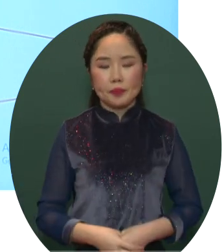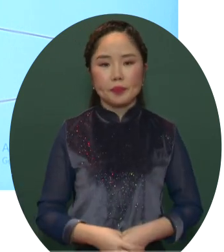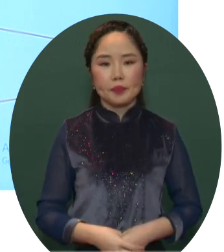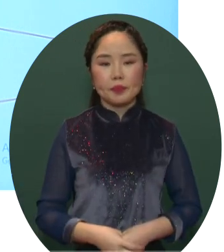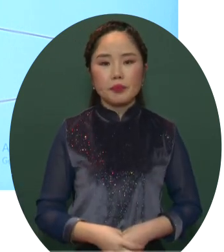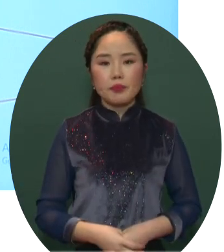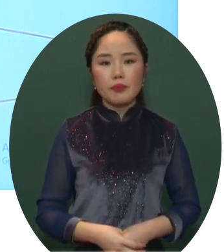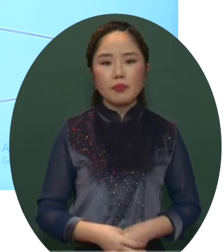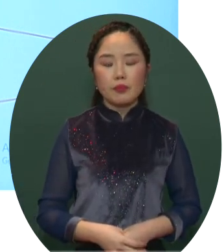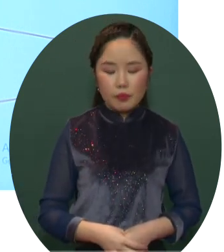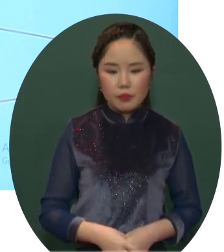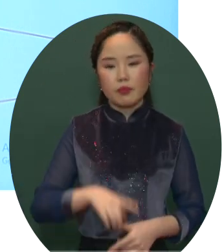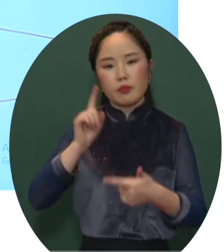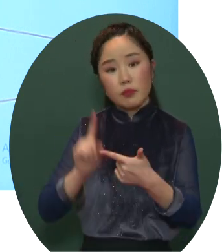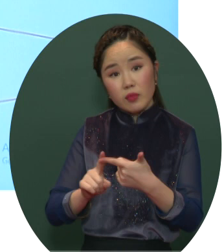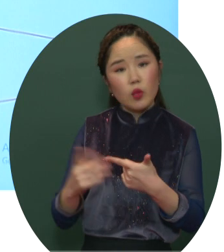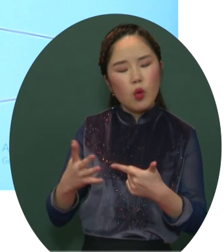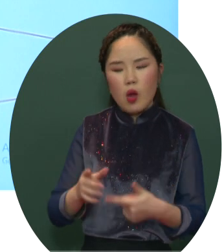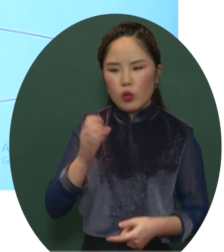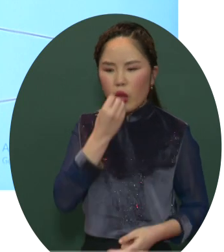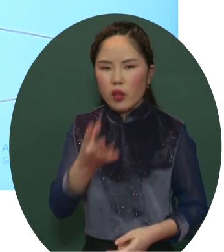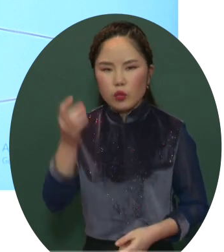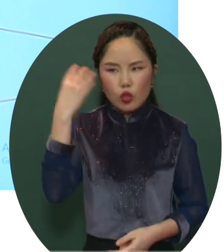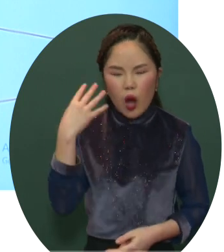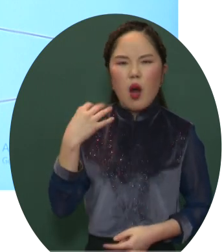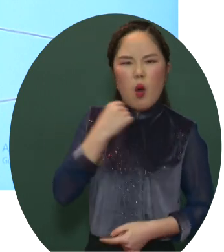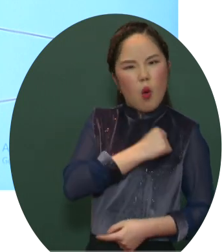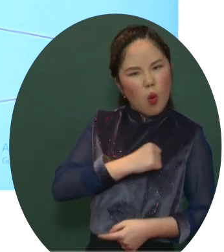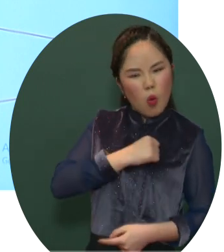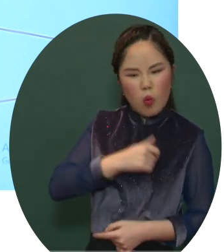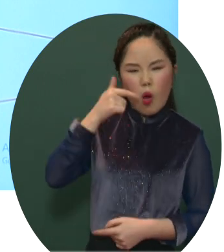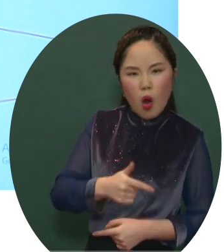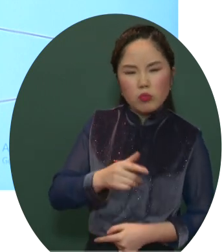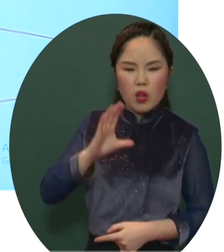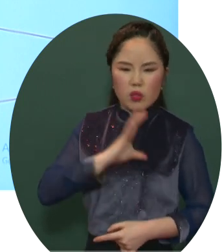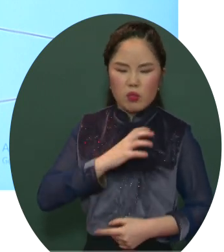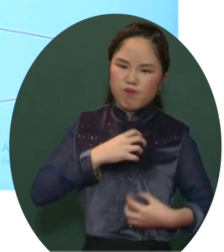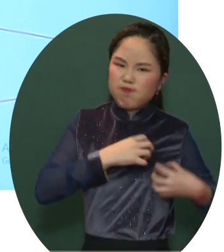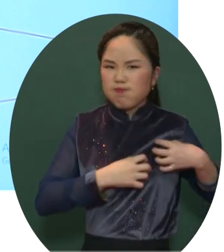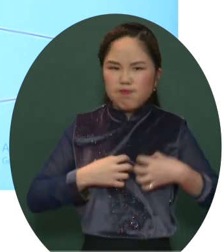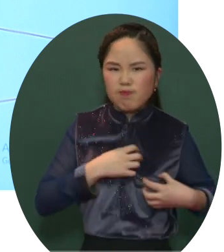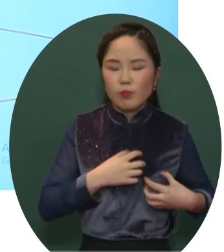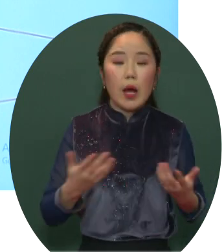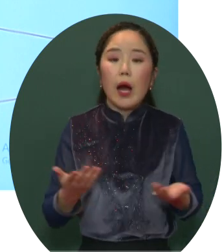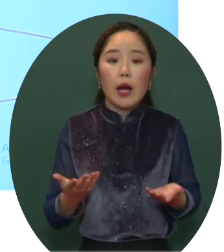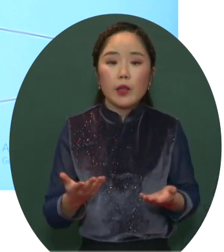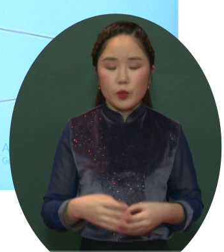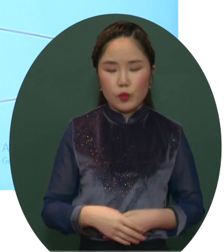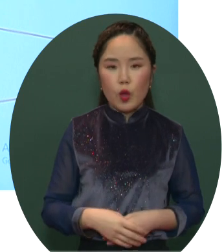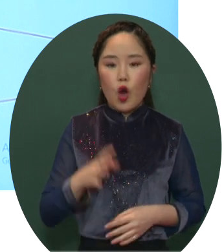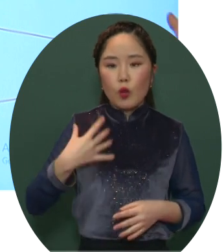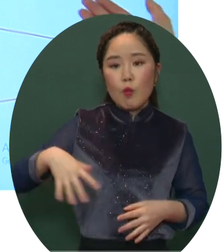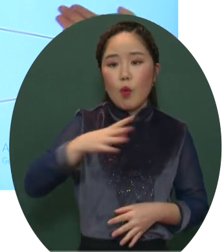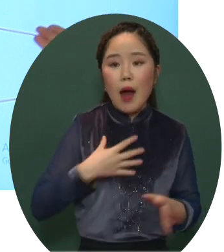Эсвэргээрээ ямар үгс хүнийг уурлуулж, гомдоож сэтгэлийг нь хямруулдаг вэ?